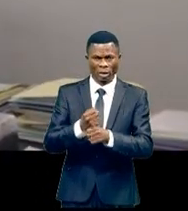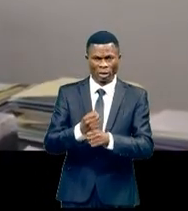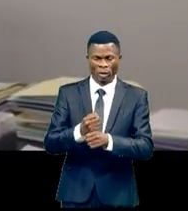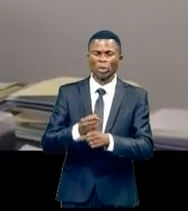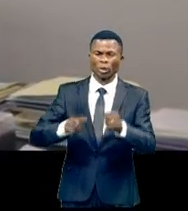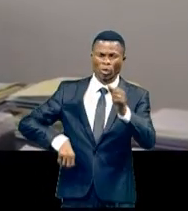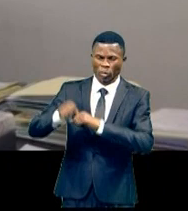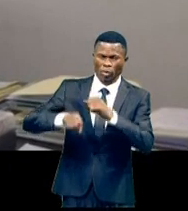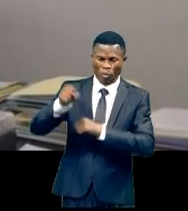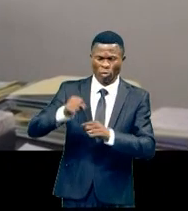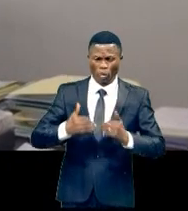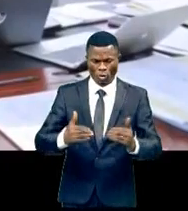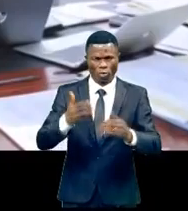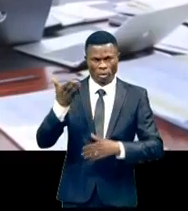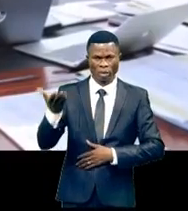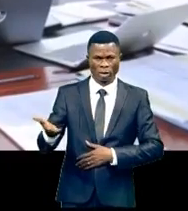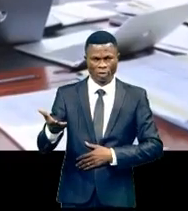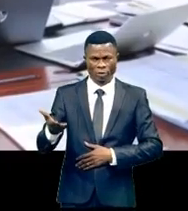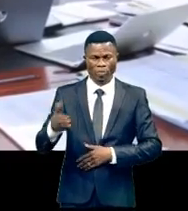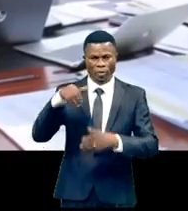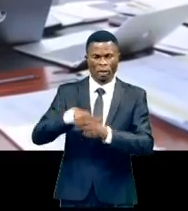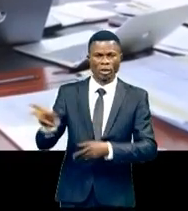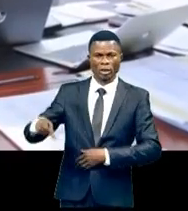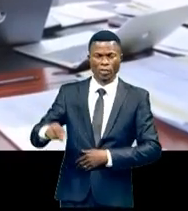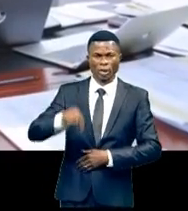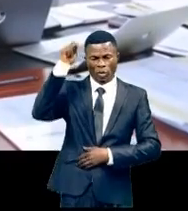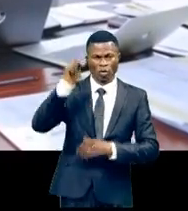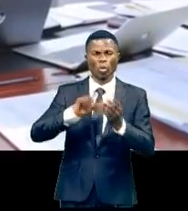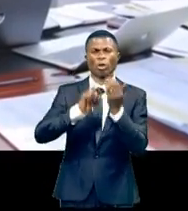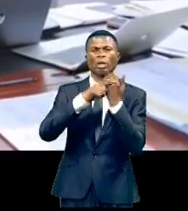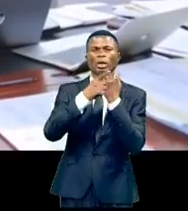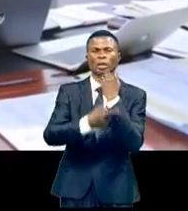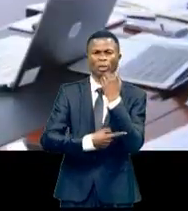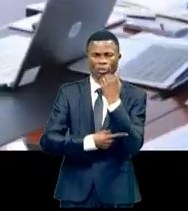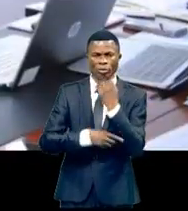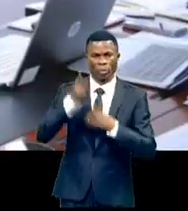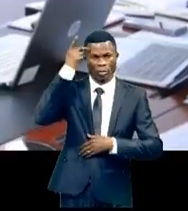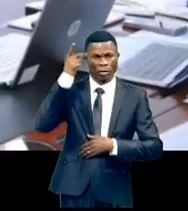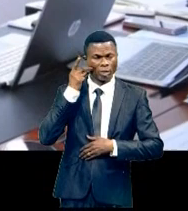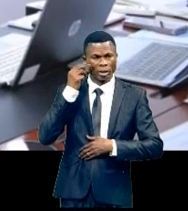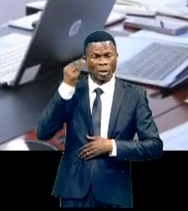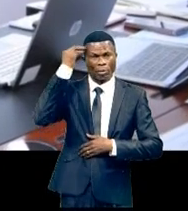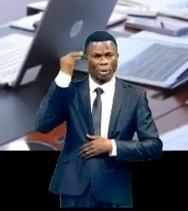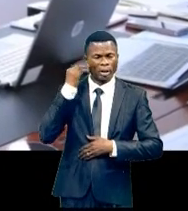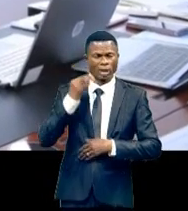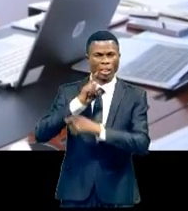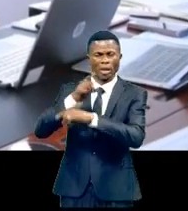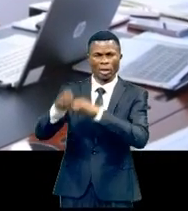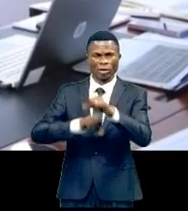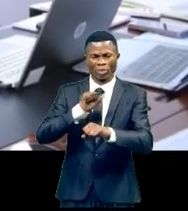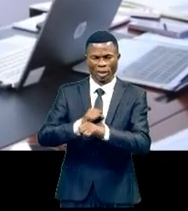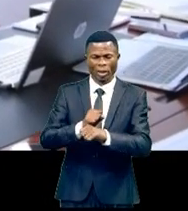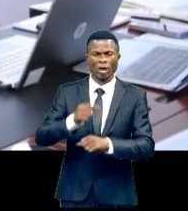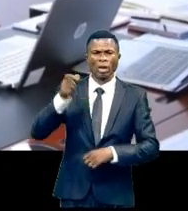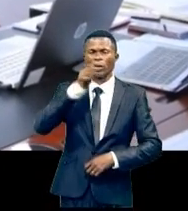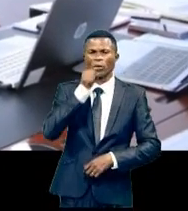ratissage sont en cours. En province du Nord Kivu, le ministre de la Défense nationale et ancien combattant a